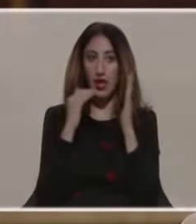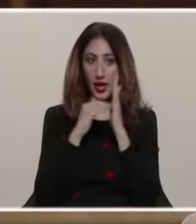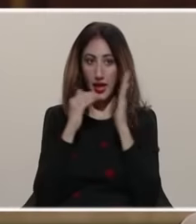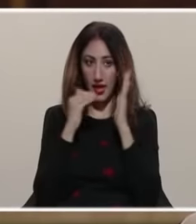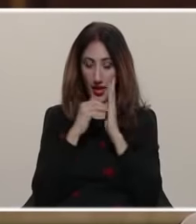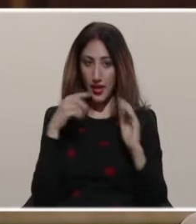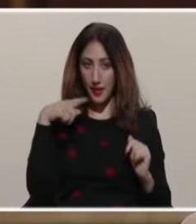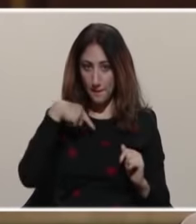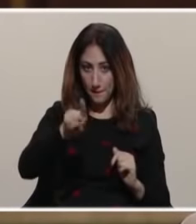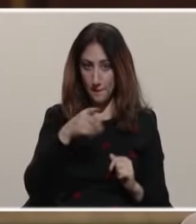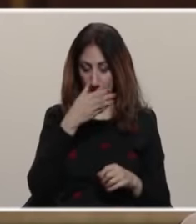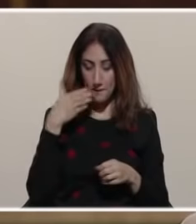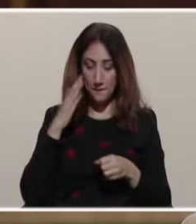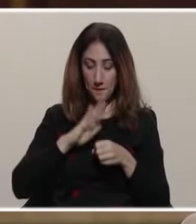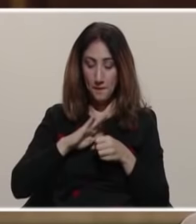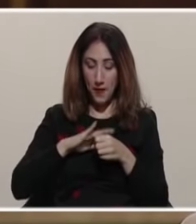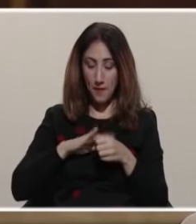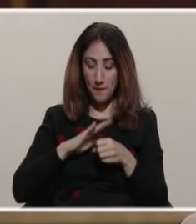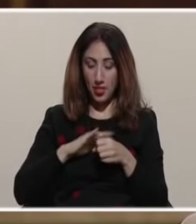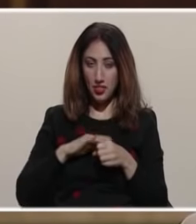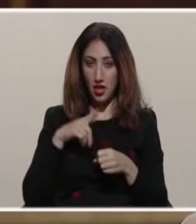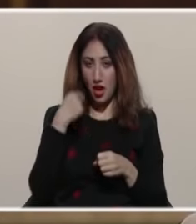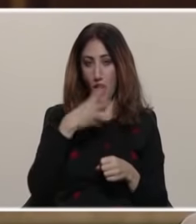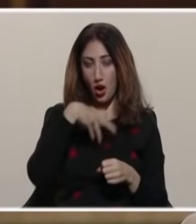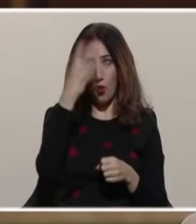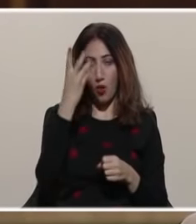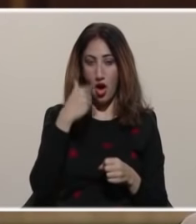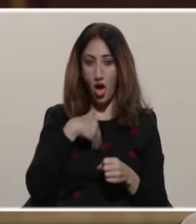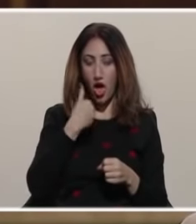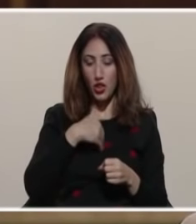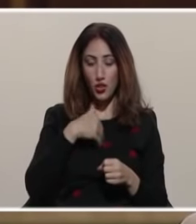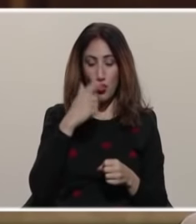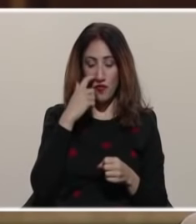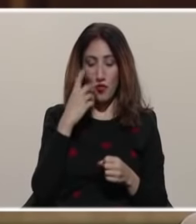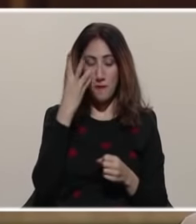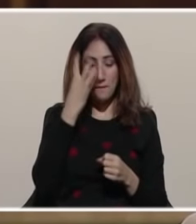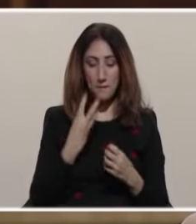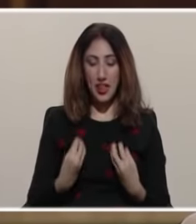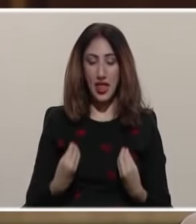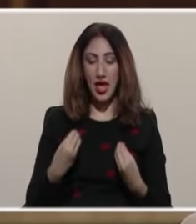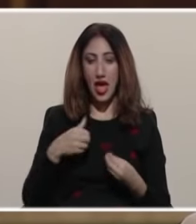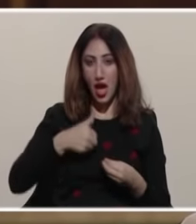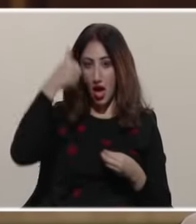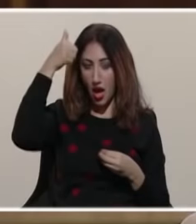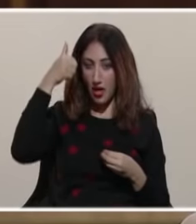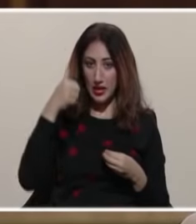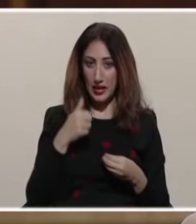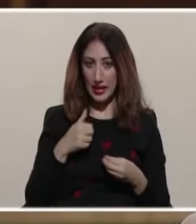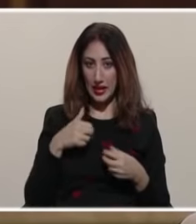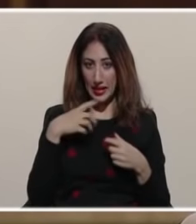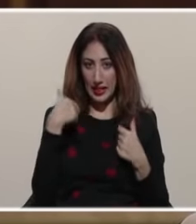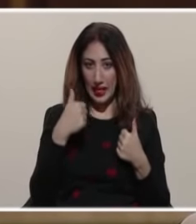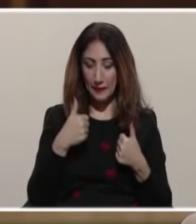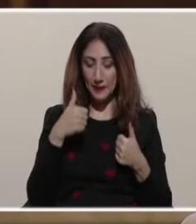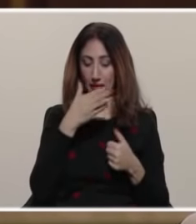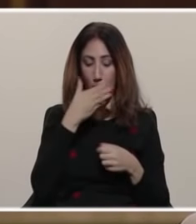شهر رمضان الكريم اللي تصفو فيه الأرواح والنفوس، وبنعيش في أيام وليالي أجمل وأرقى وأعظم وأسمى العبادات